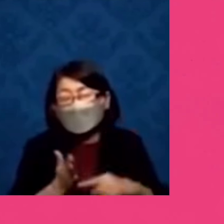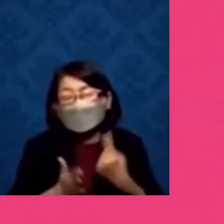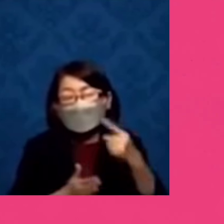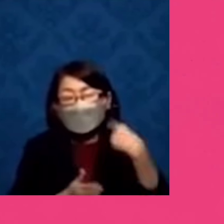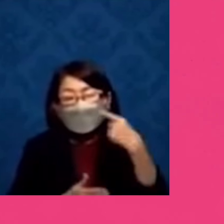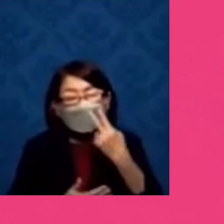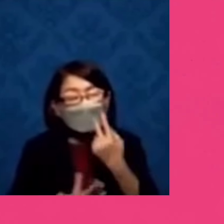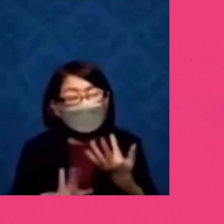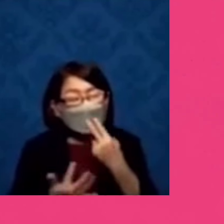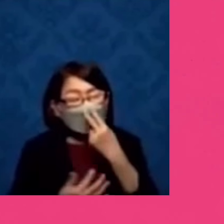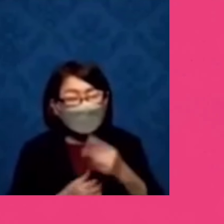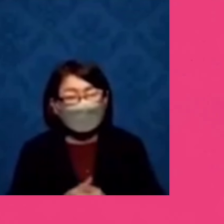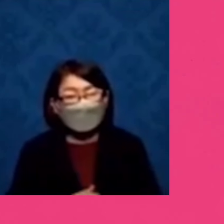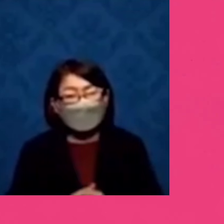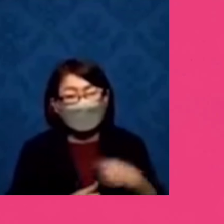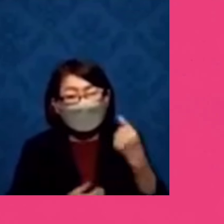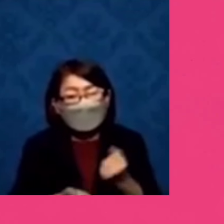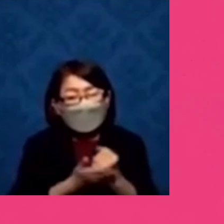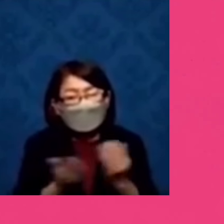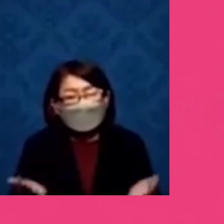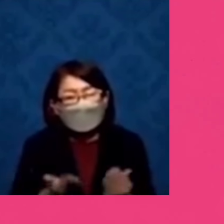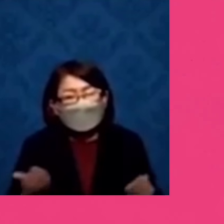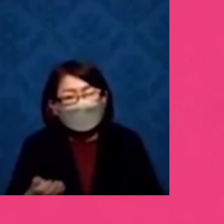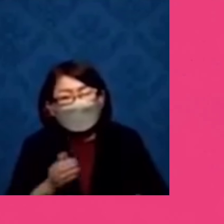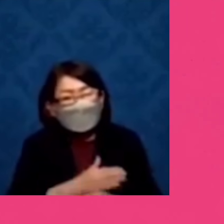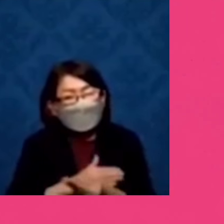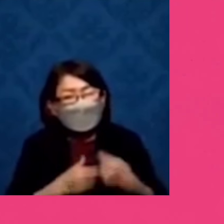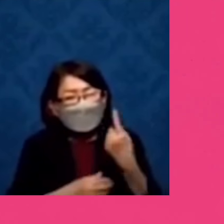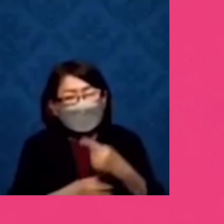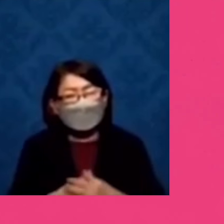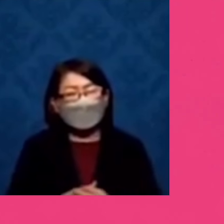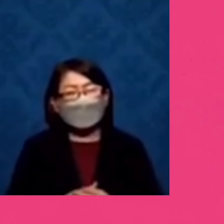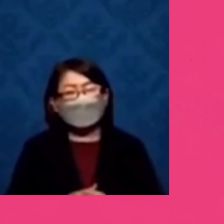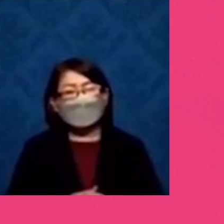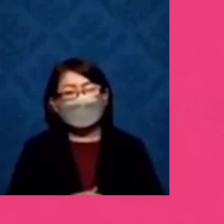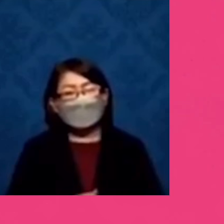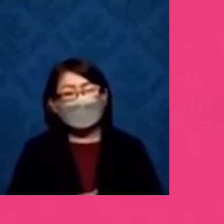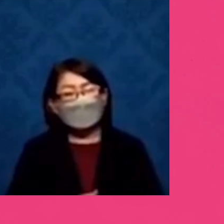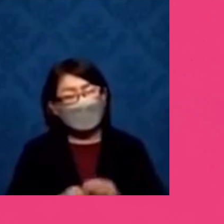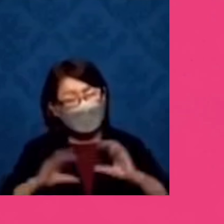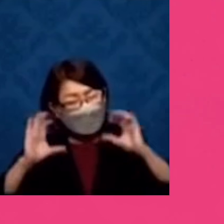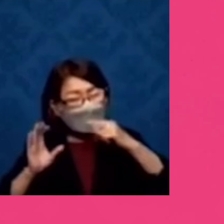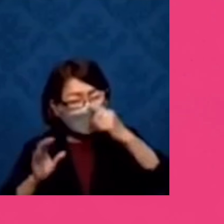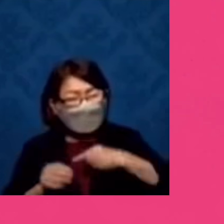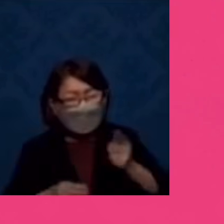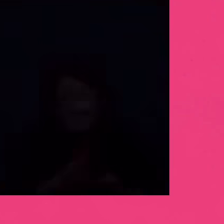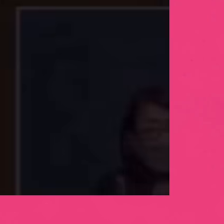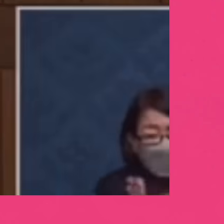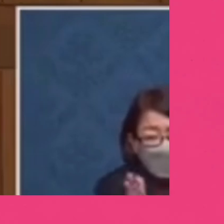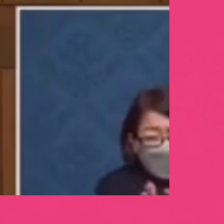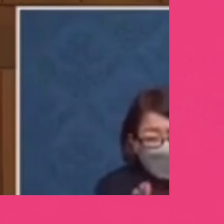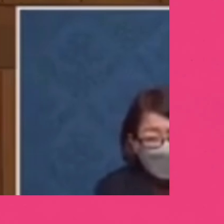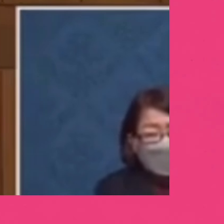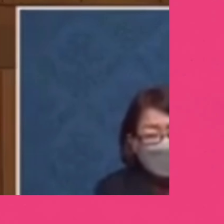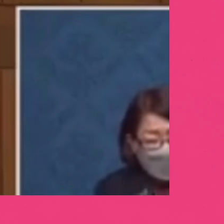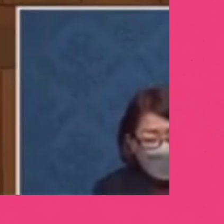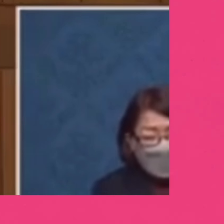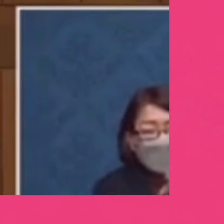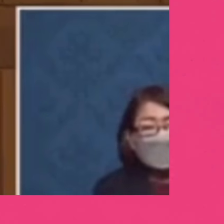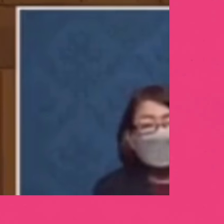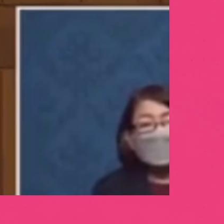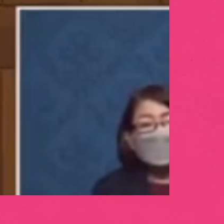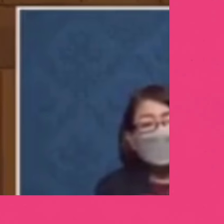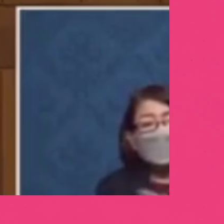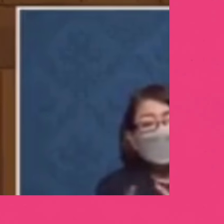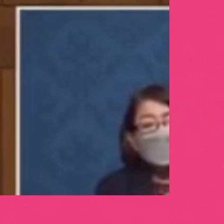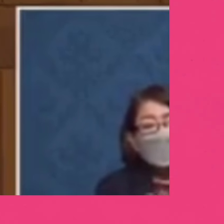มาด้วยแรงหนุนจากใครนั่นคือสิ่งที่รัฐบาลที่ประเทศไทยต้องระมัดระวังที่สุดนะครับ พิจารณากันโดยการบริ